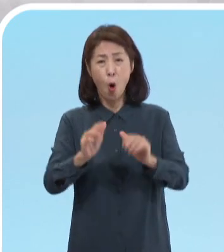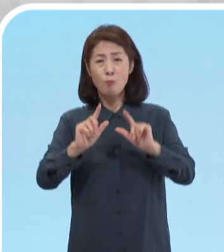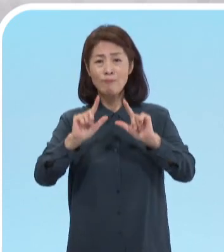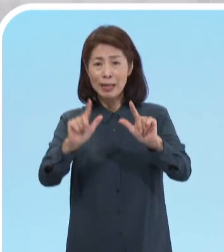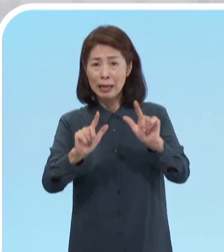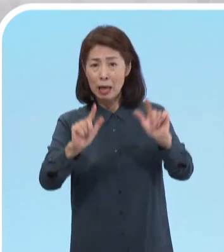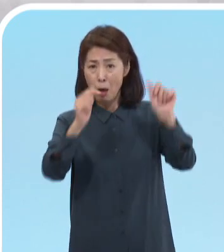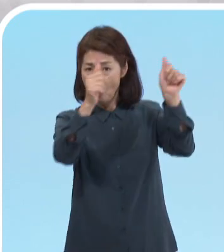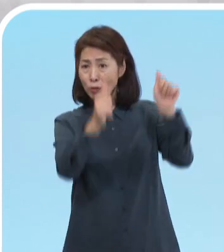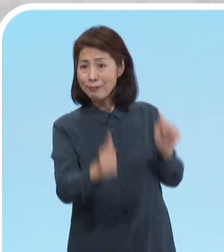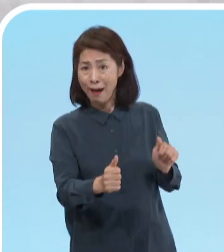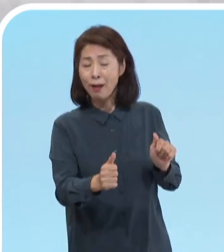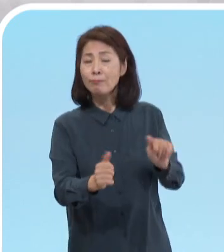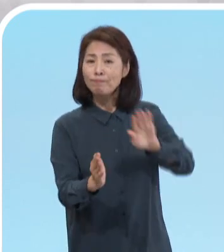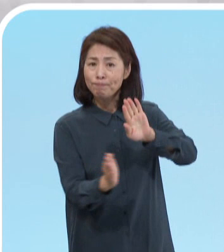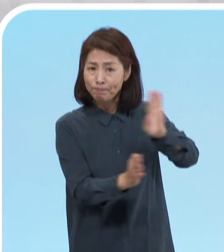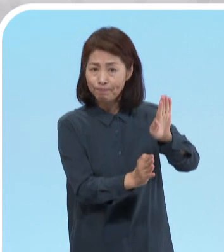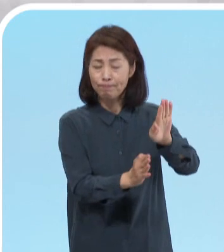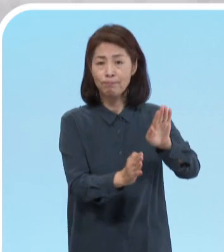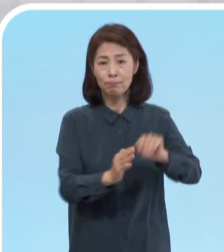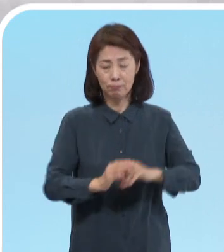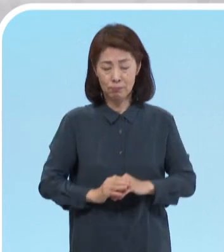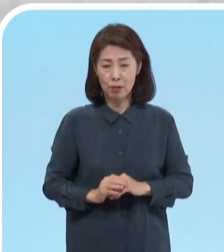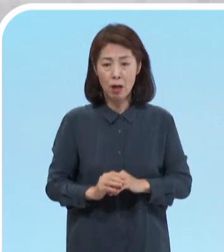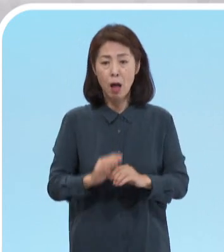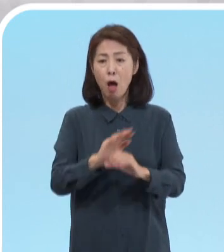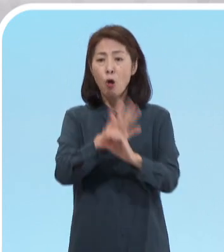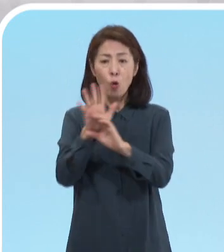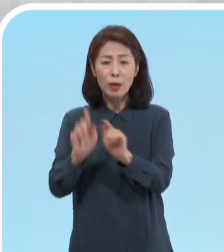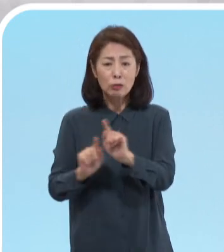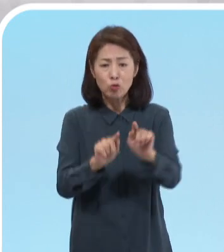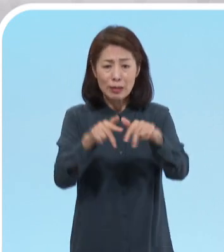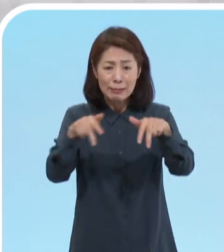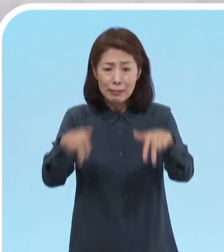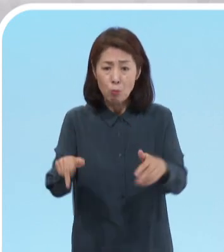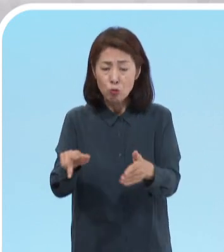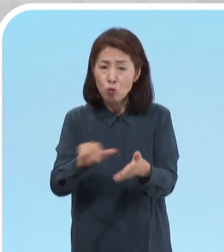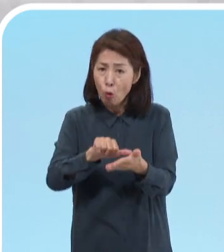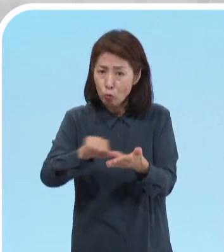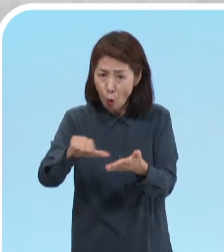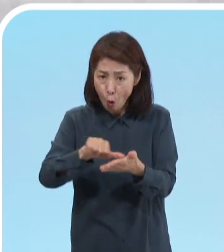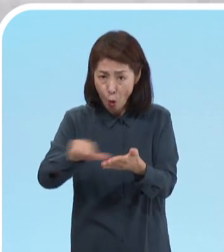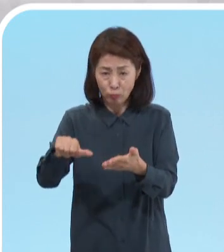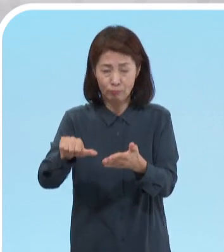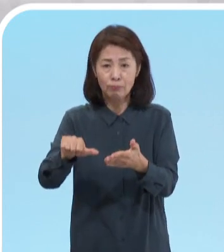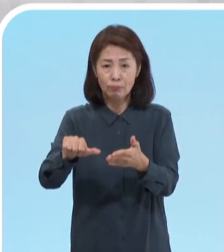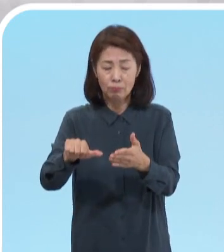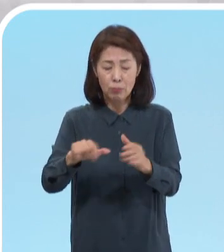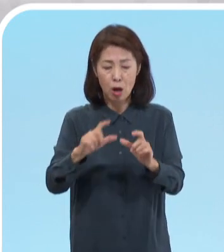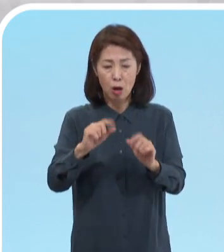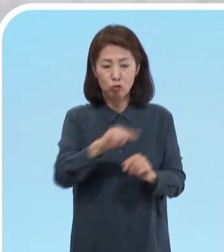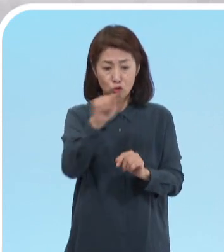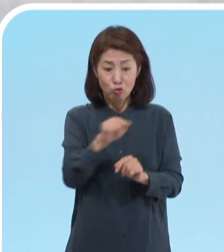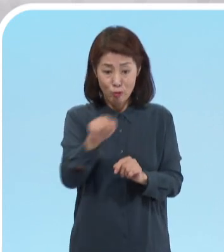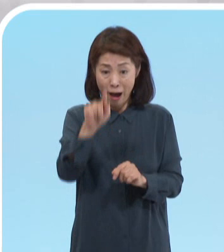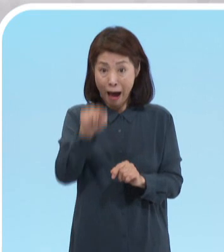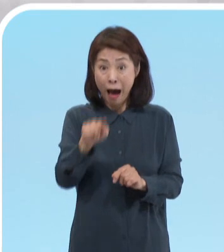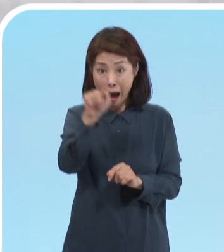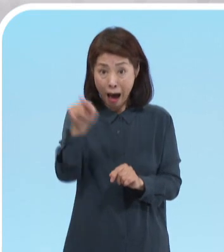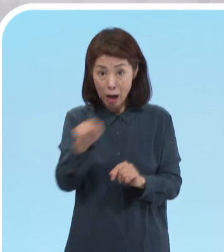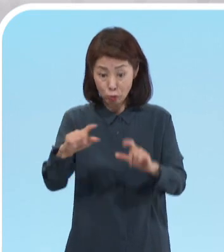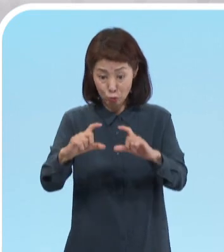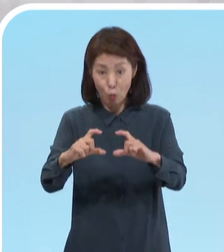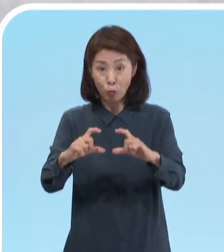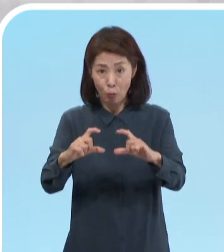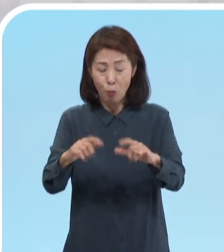対策宣言ポスターの掲示、兵庫県新型コロナ追跡システムへの登録と、テーブルなどへの